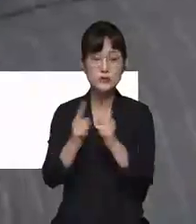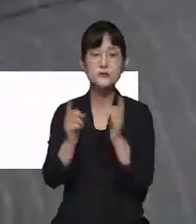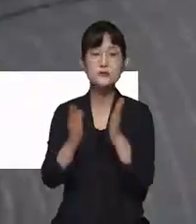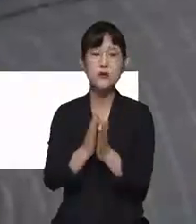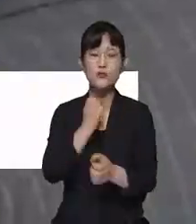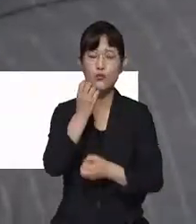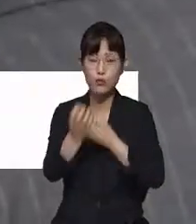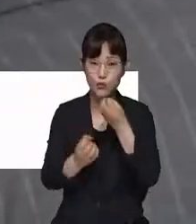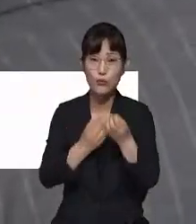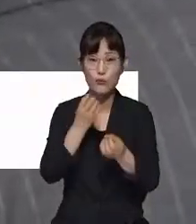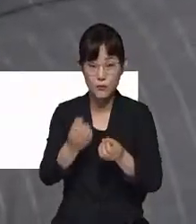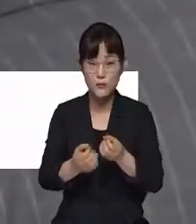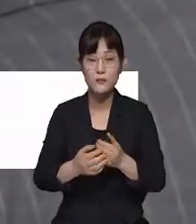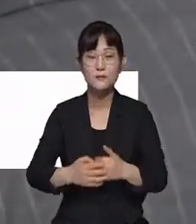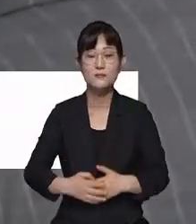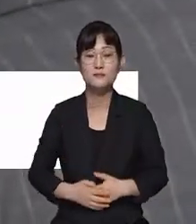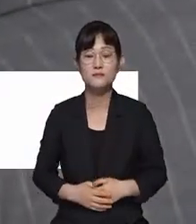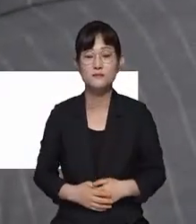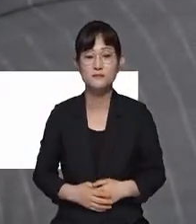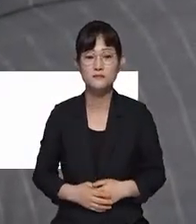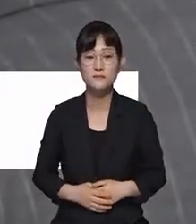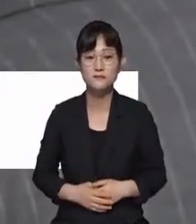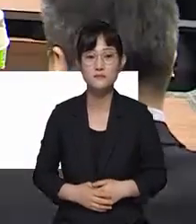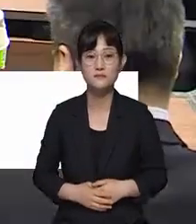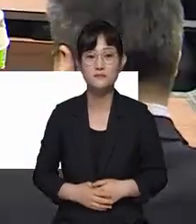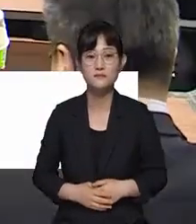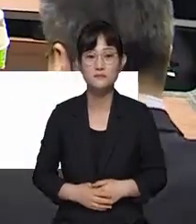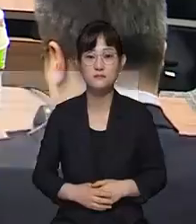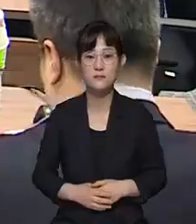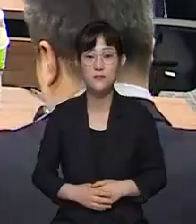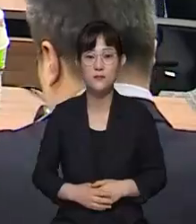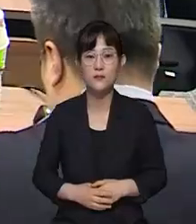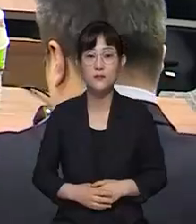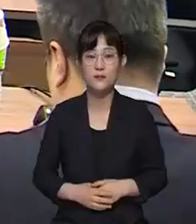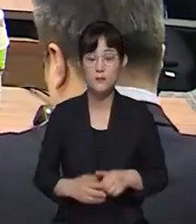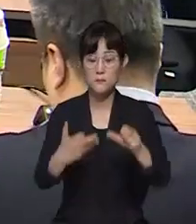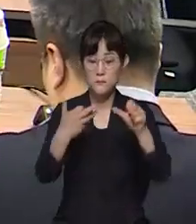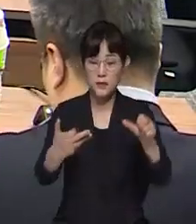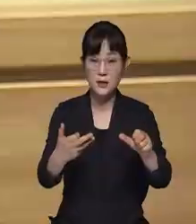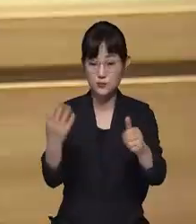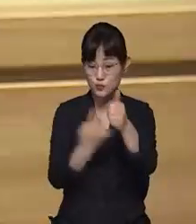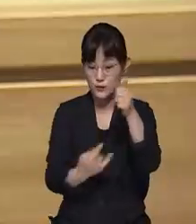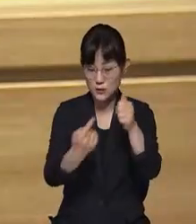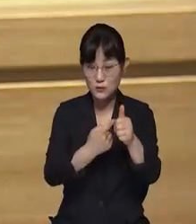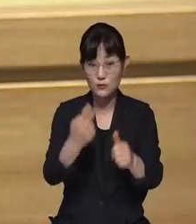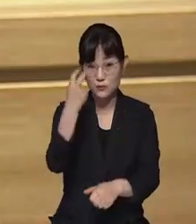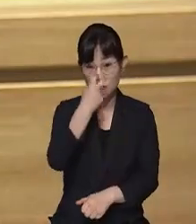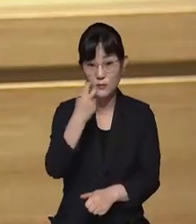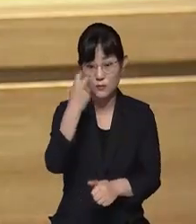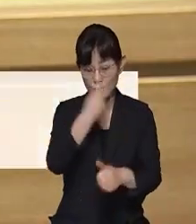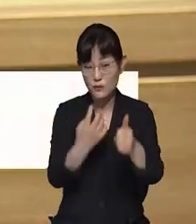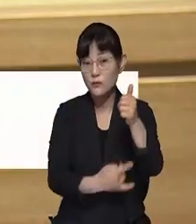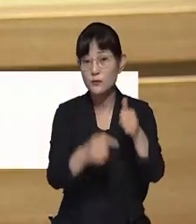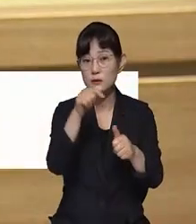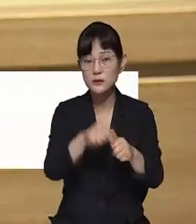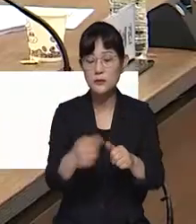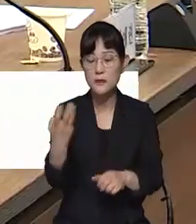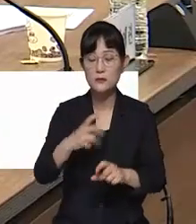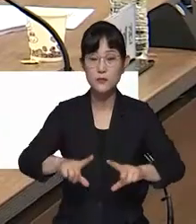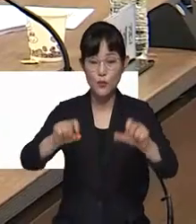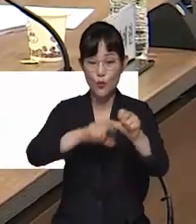병사들이 이번에 진술을 다 한 거예요. 5.18 진상조사위원회는 80년 5월